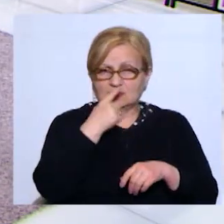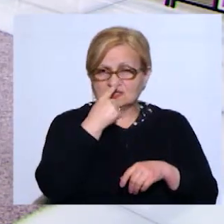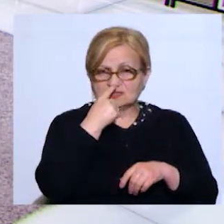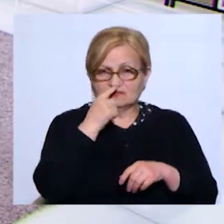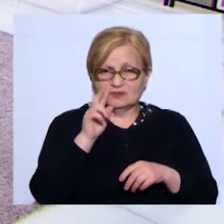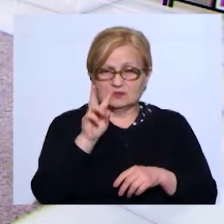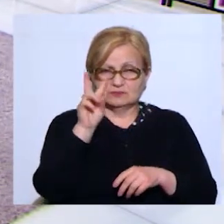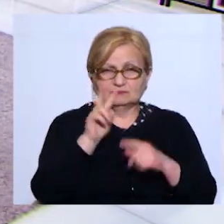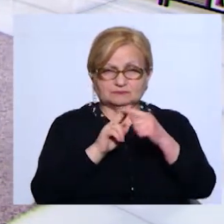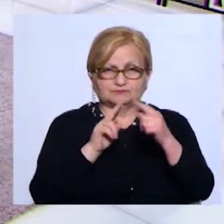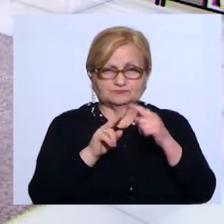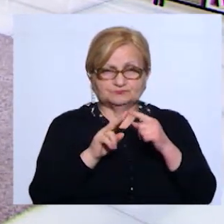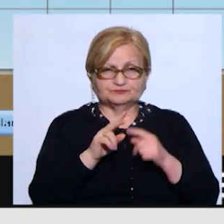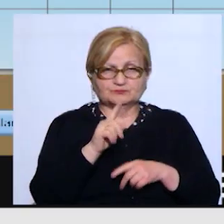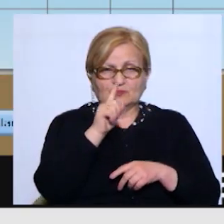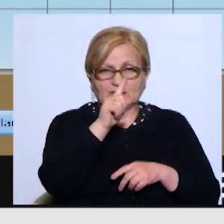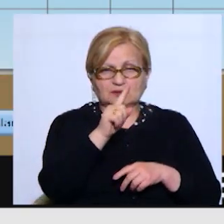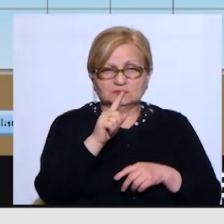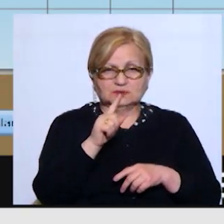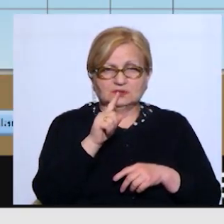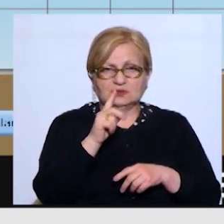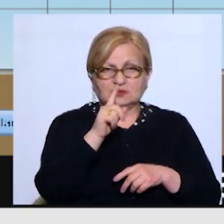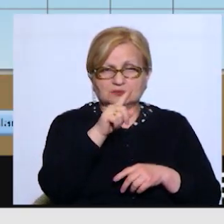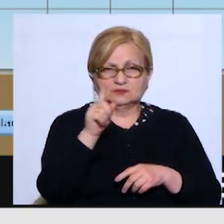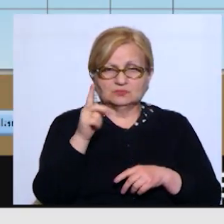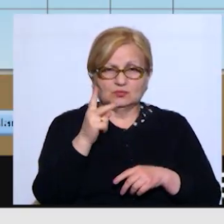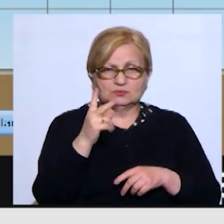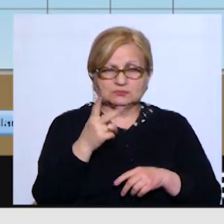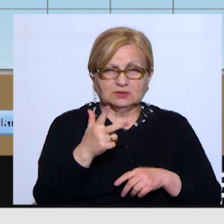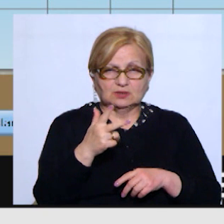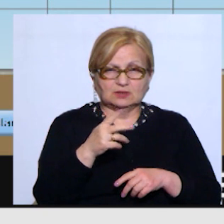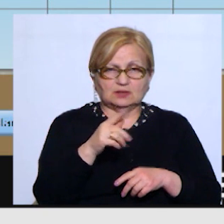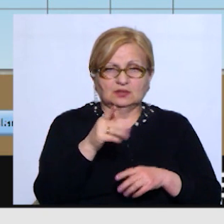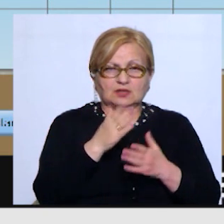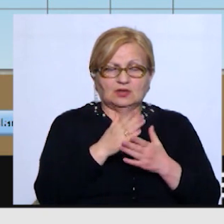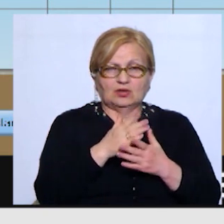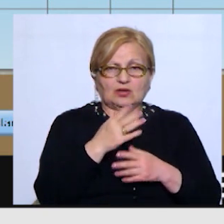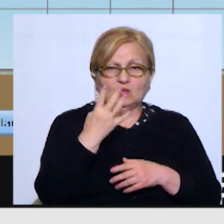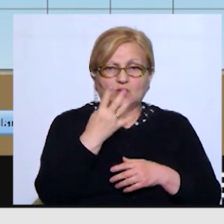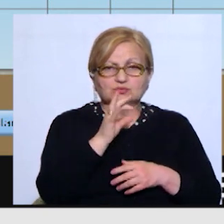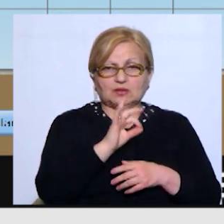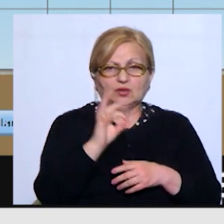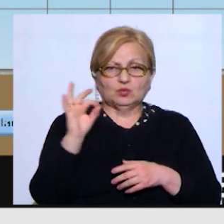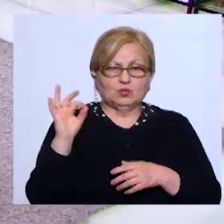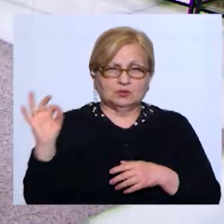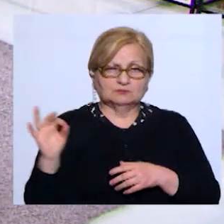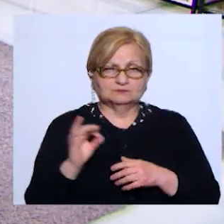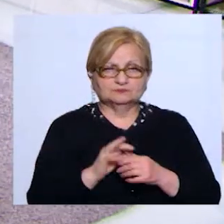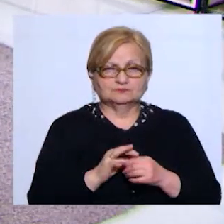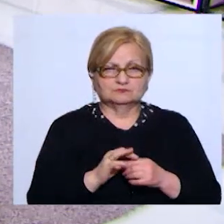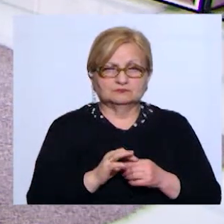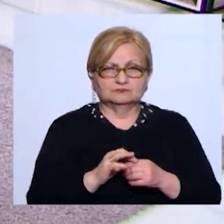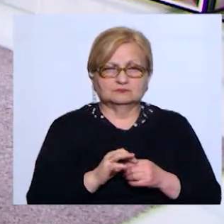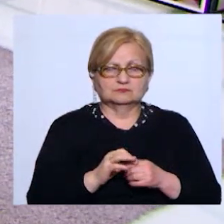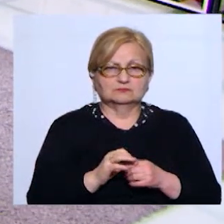კოორდინატები. წვეროს კოორდინატები რა არის? 1 2 3 4 0. მოდით ამოვწერ. წვეროს კოორდინატები არის 4 0.